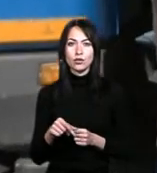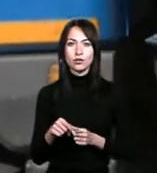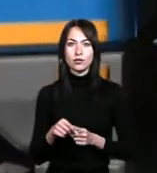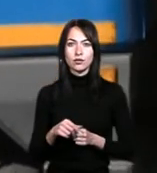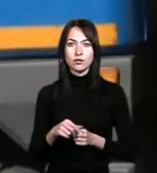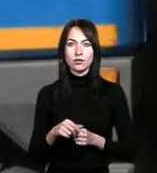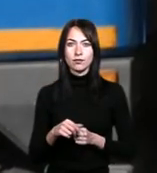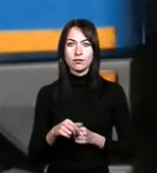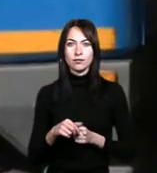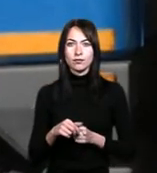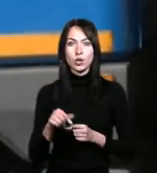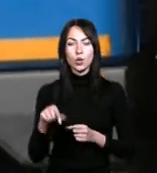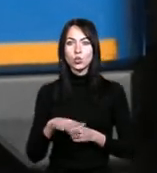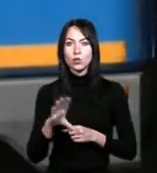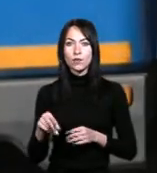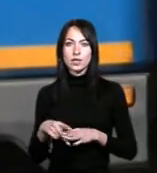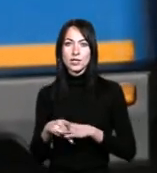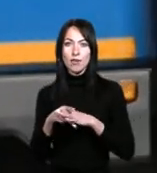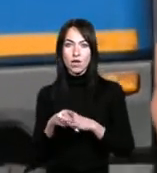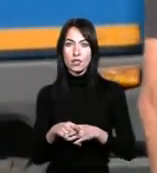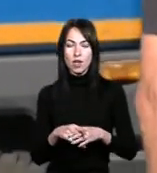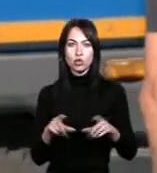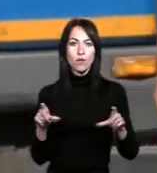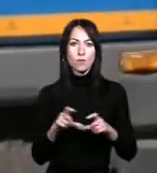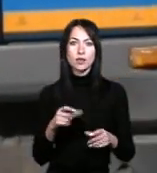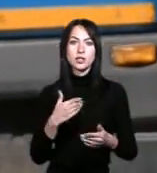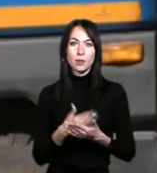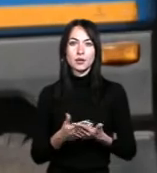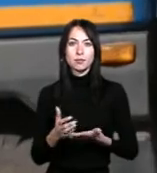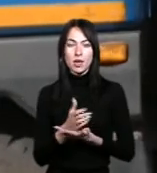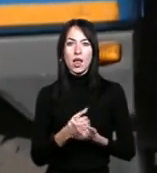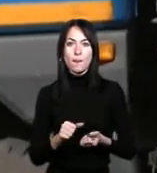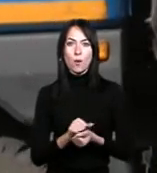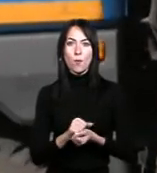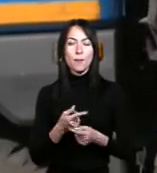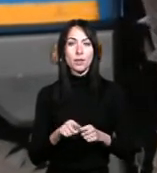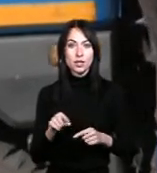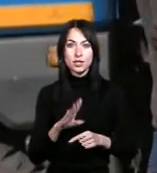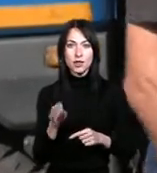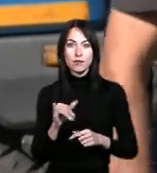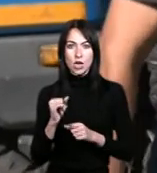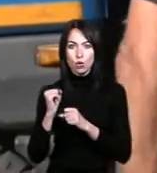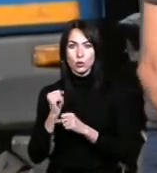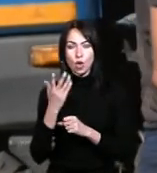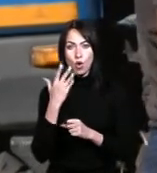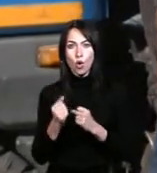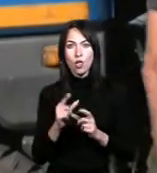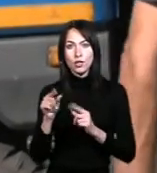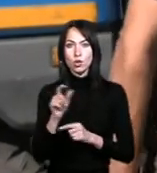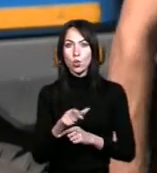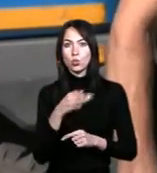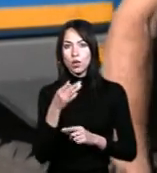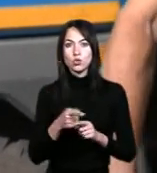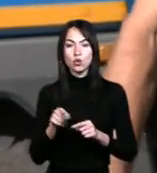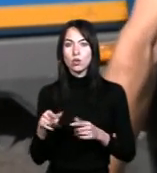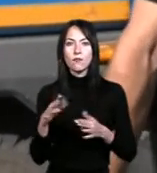Тут висять мішки. Тут все завантажено. У магазинах, наприклад, збираємо папір. І це все у мішках. Коли їдеш, люди кажуть, що